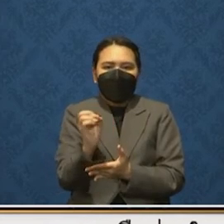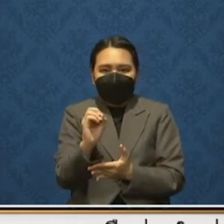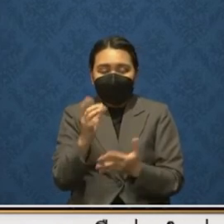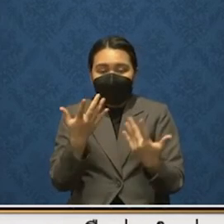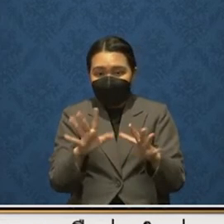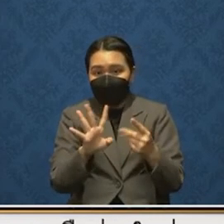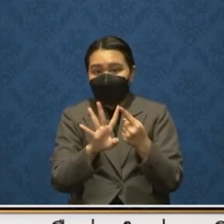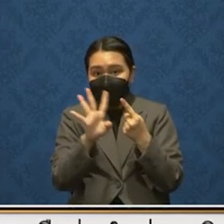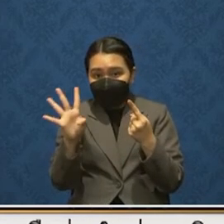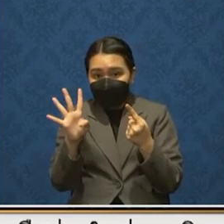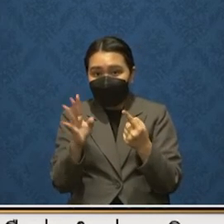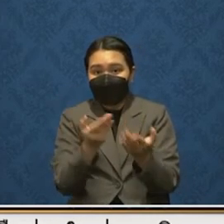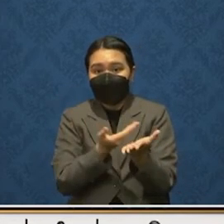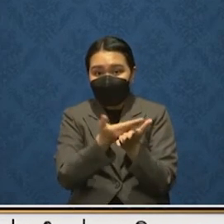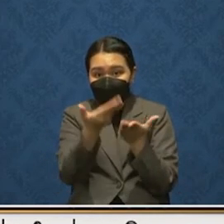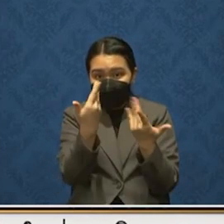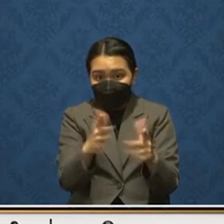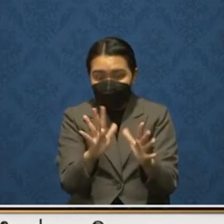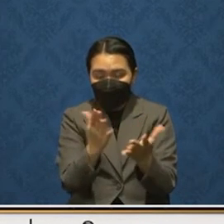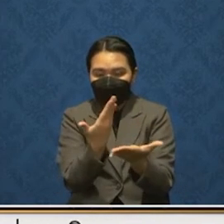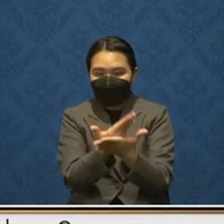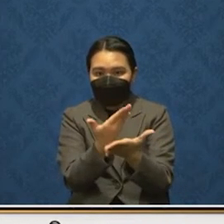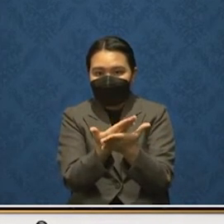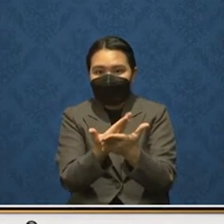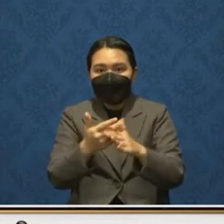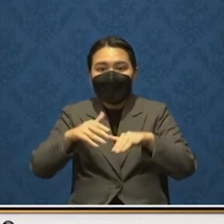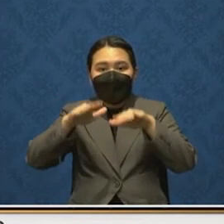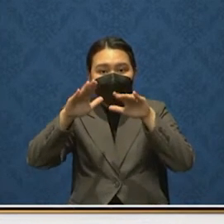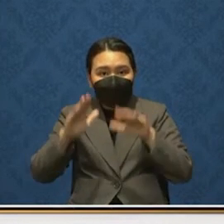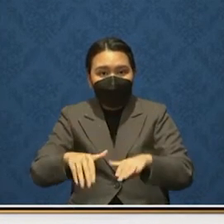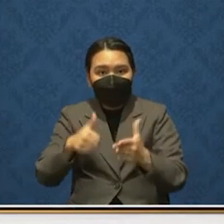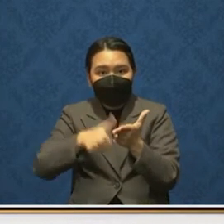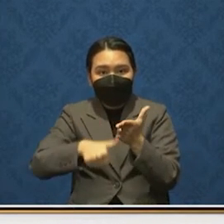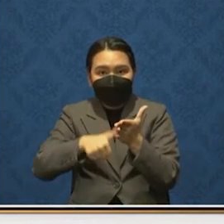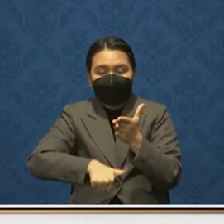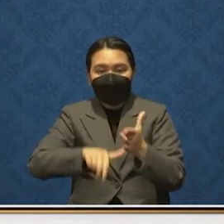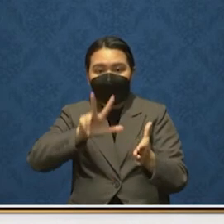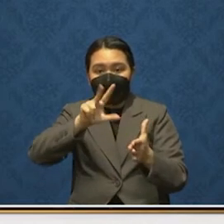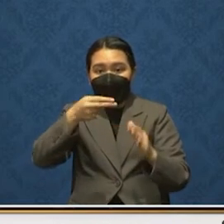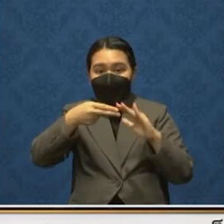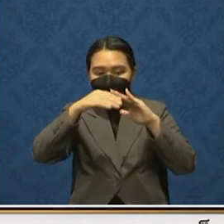ืนซื่นค้านำใบเสร็รถย่อนประสีไม่เกิน 30,000าท